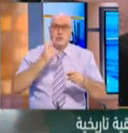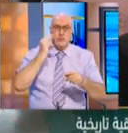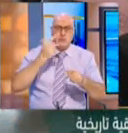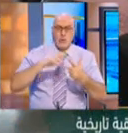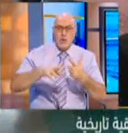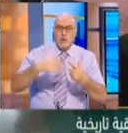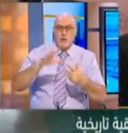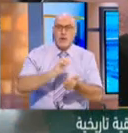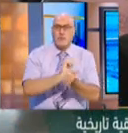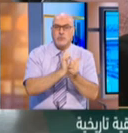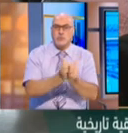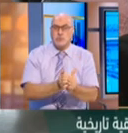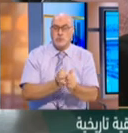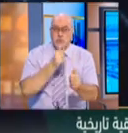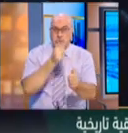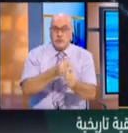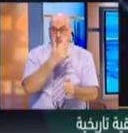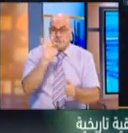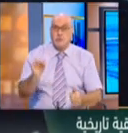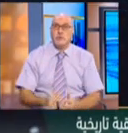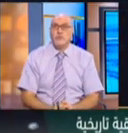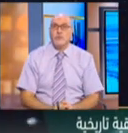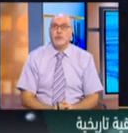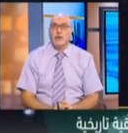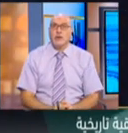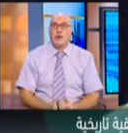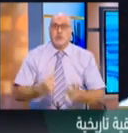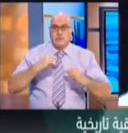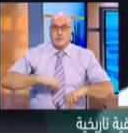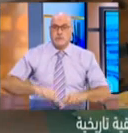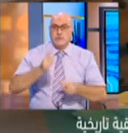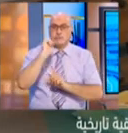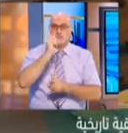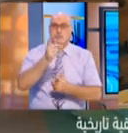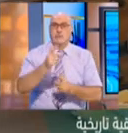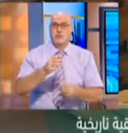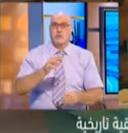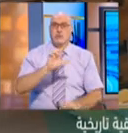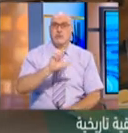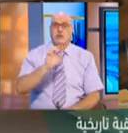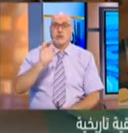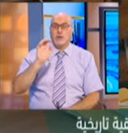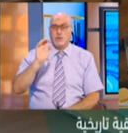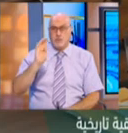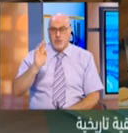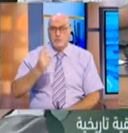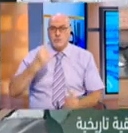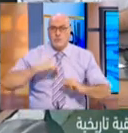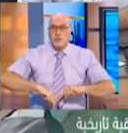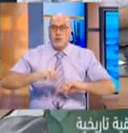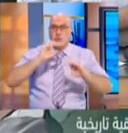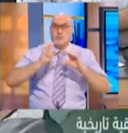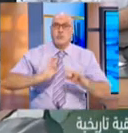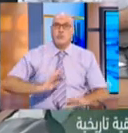فرنسا الاستعمارية. حفل التسليم أشرف عليه وزير المجاهدين وذوي الحقوق العيد إربيغا ووزير الاتصال